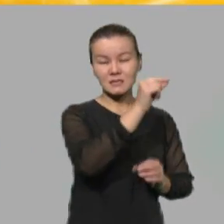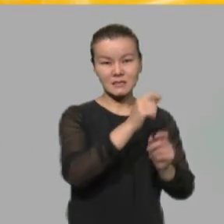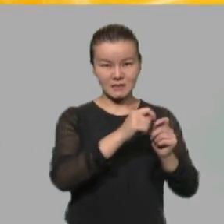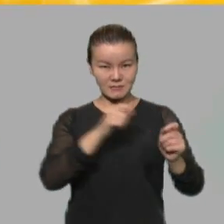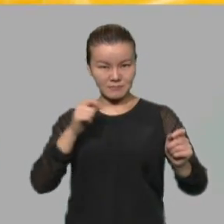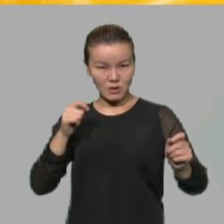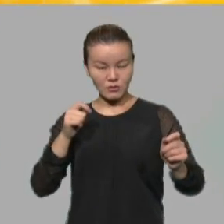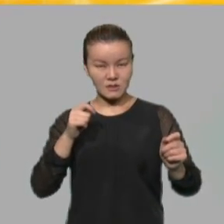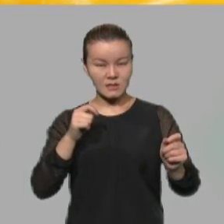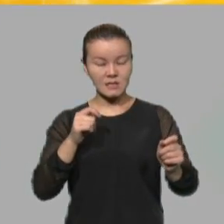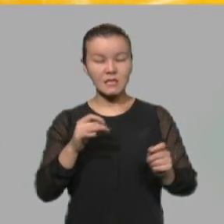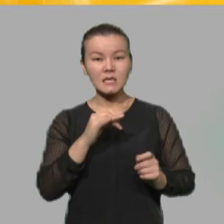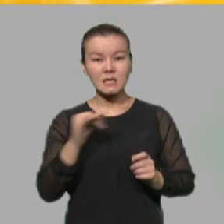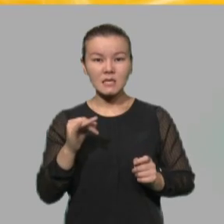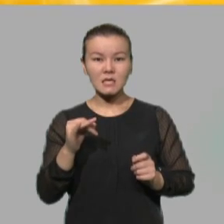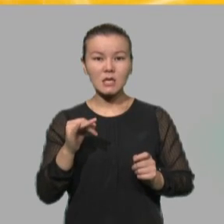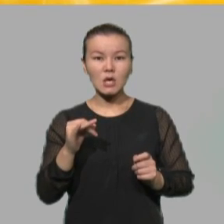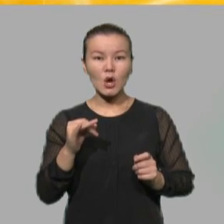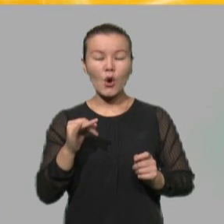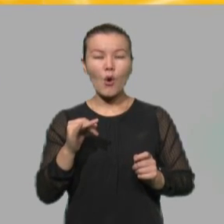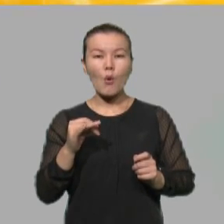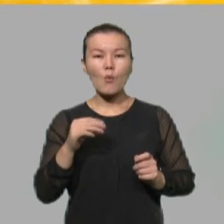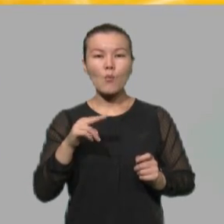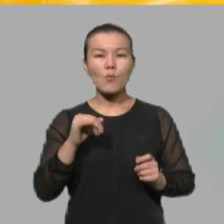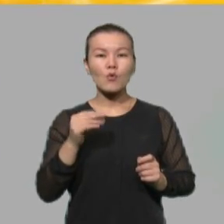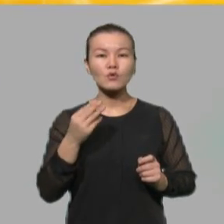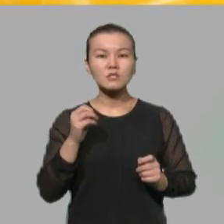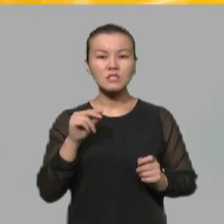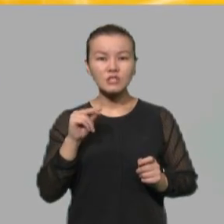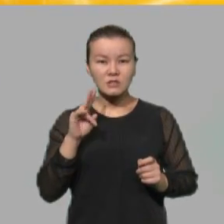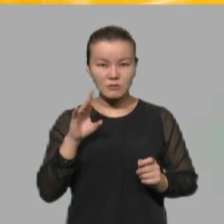стрелы или пушечного ядра.